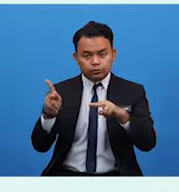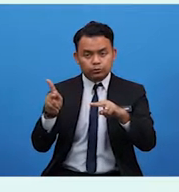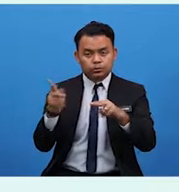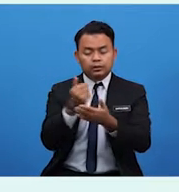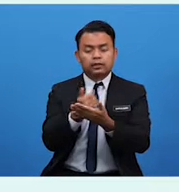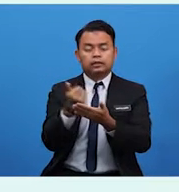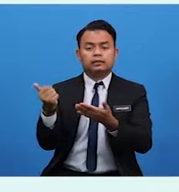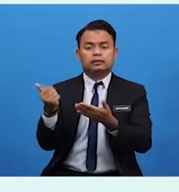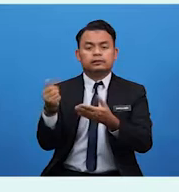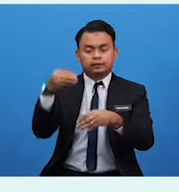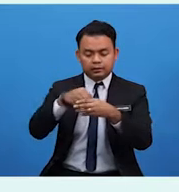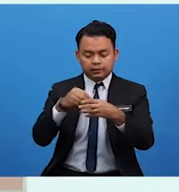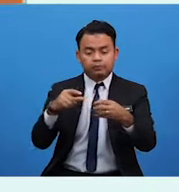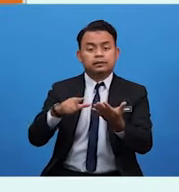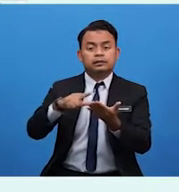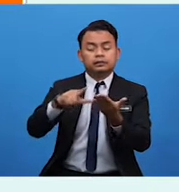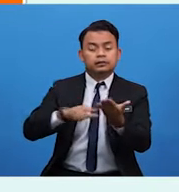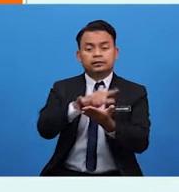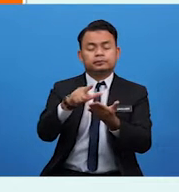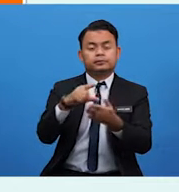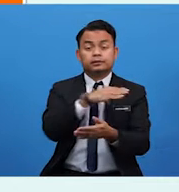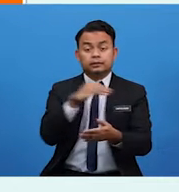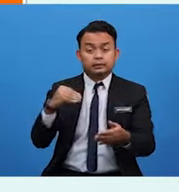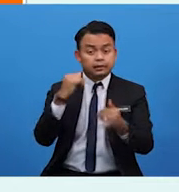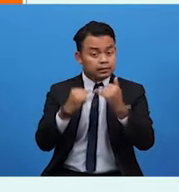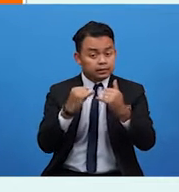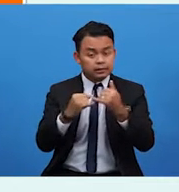litar dan yang terakhir ialah sambungan litar.